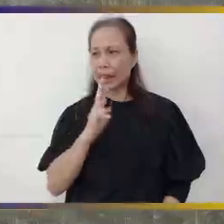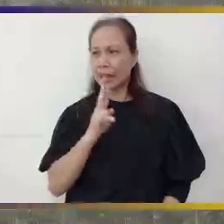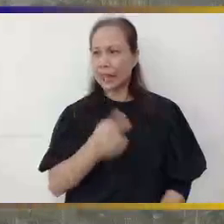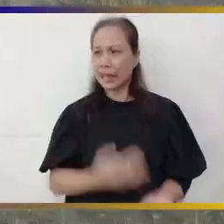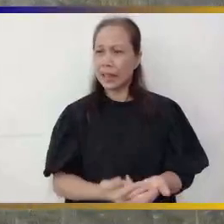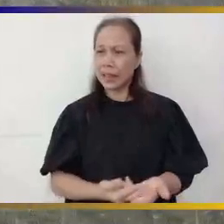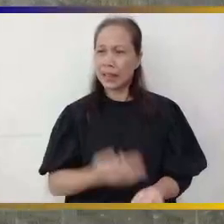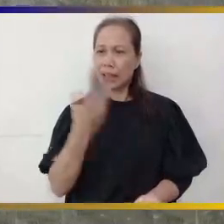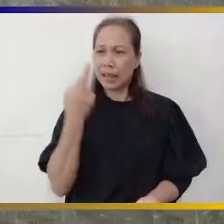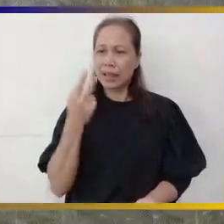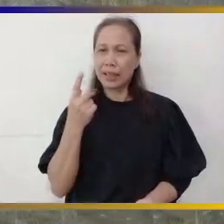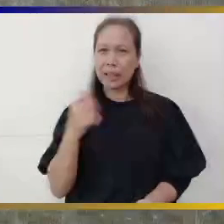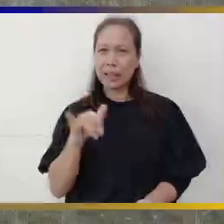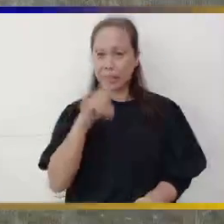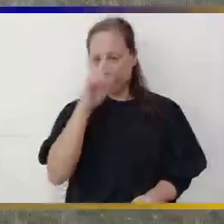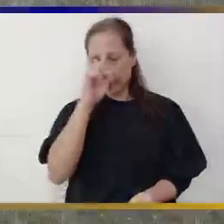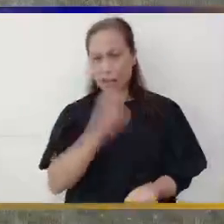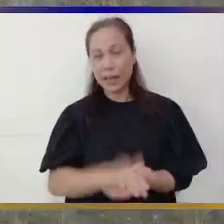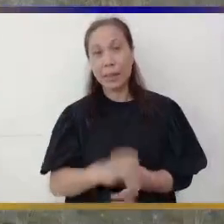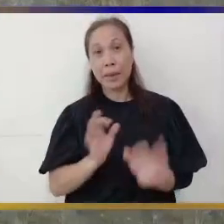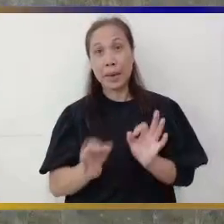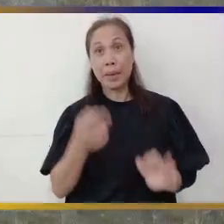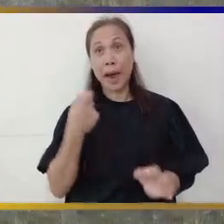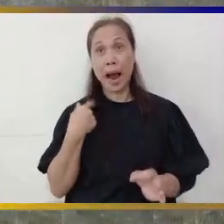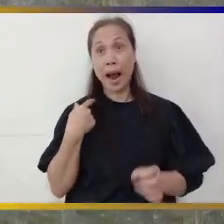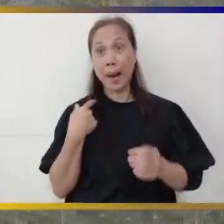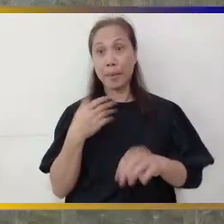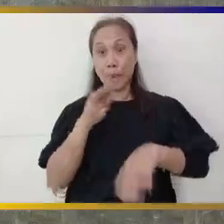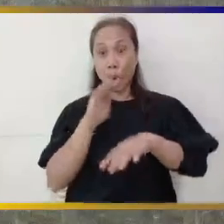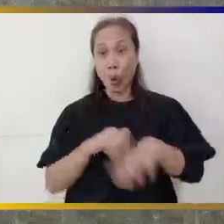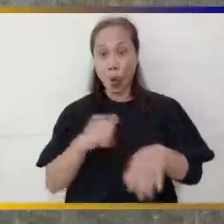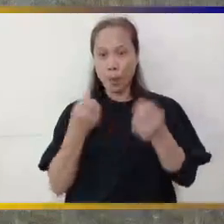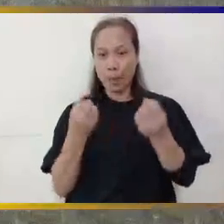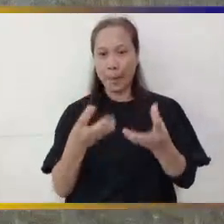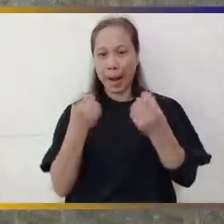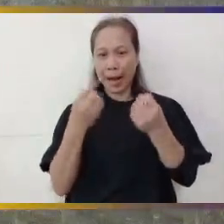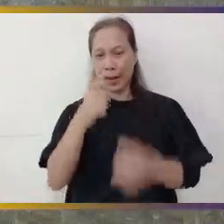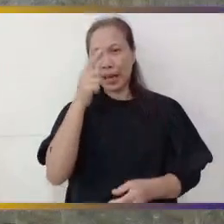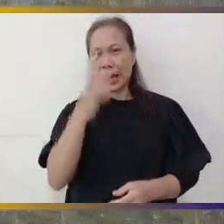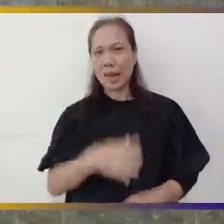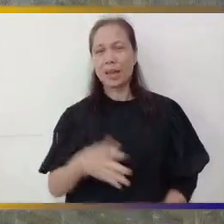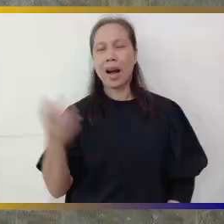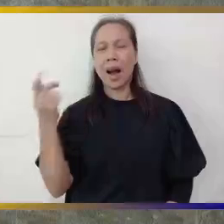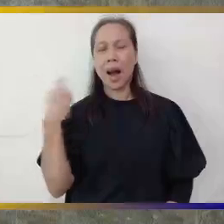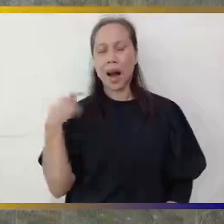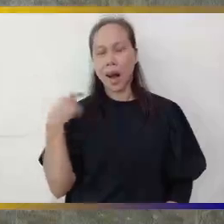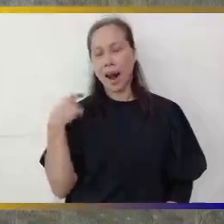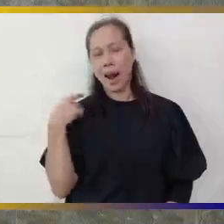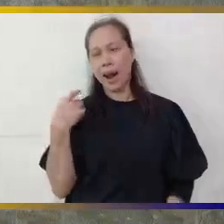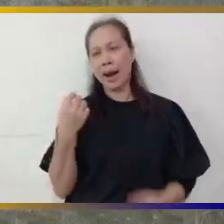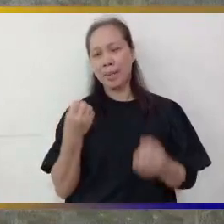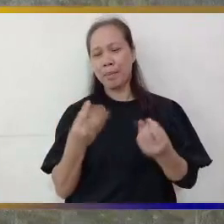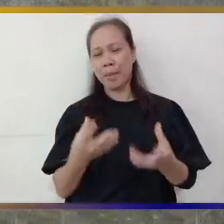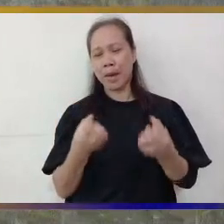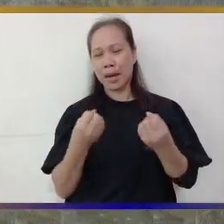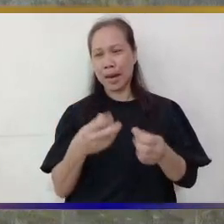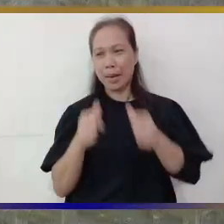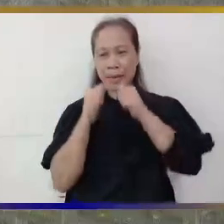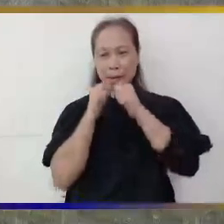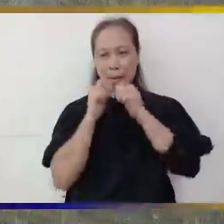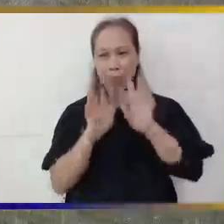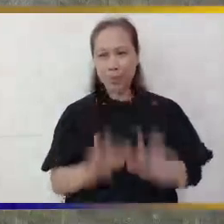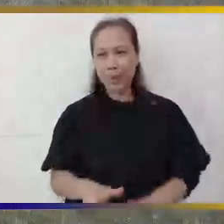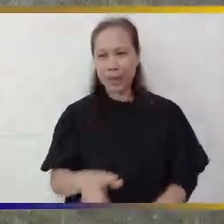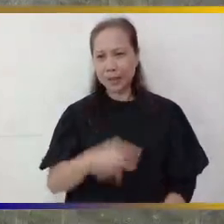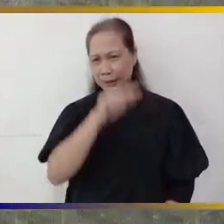paniwala nila kung marami akong tinatawagan maraming Diyos ay mas marami akong pagpapala Sabi nga n